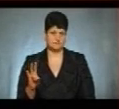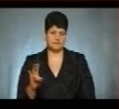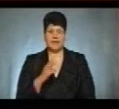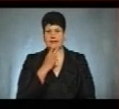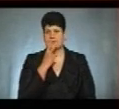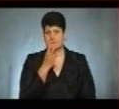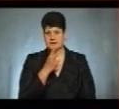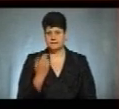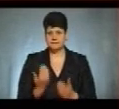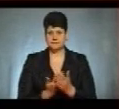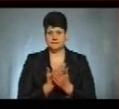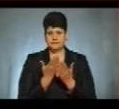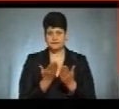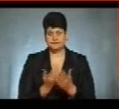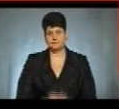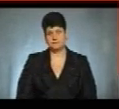у випуску.